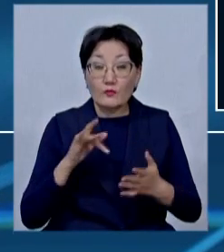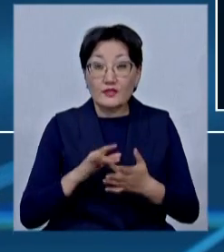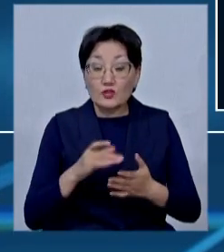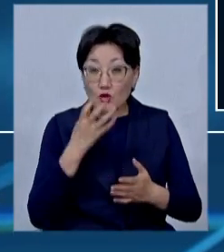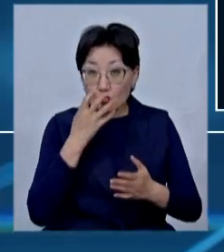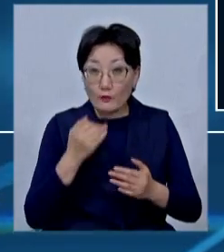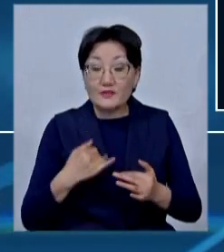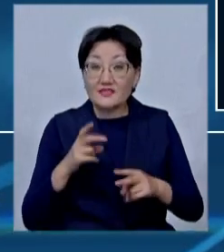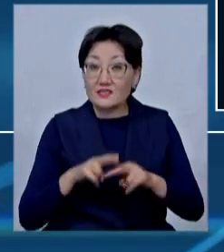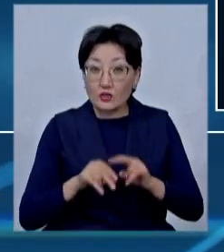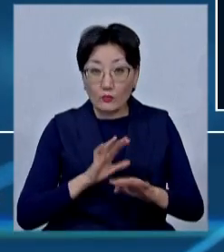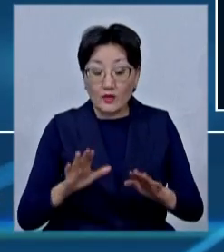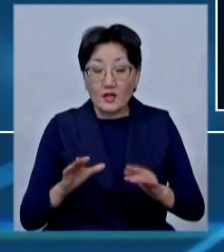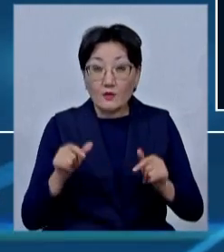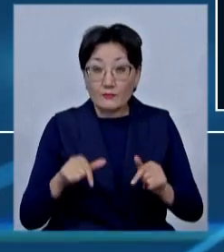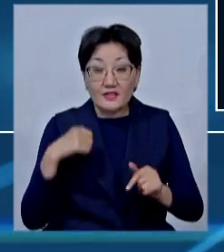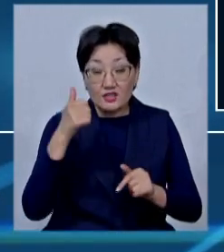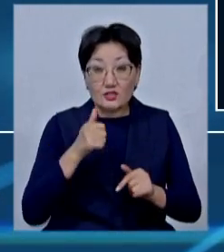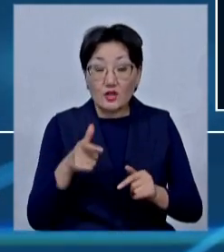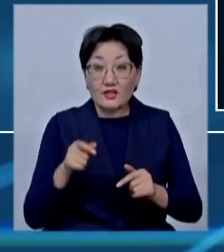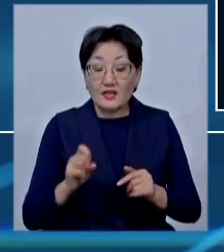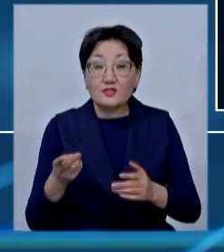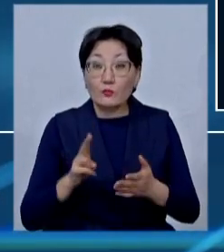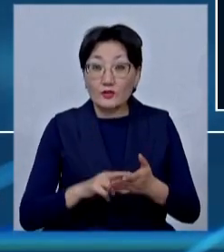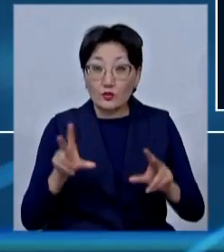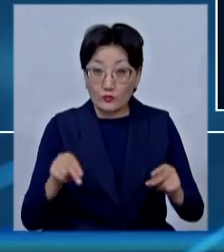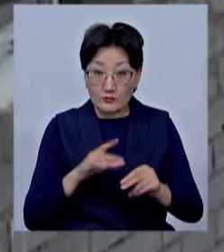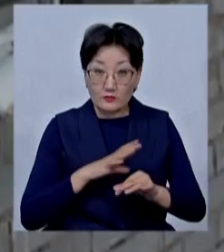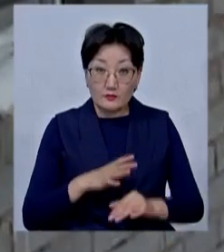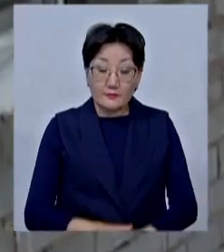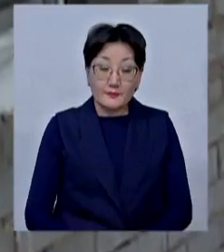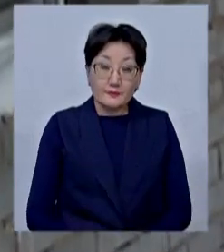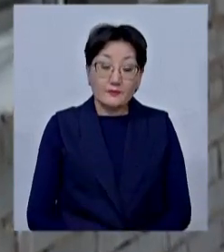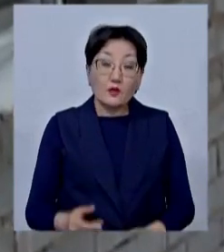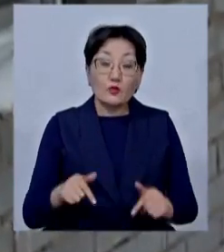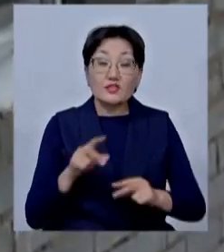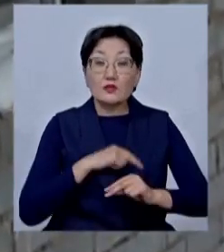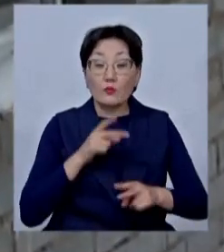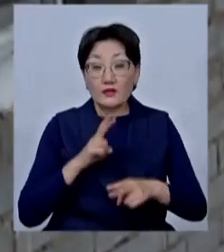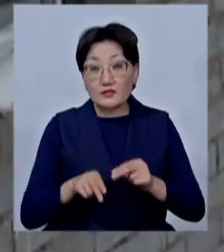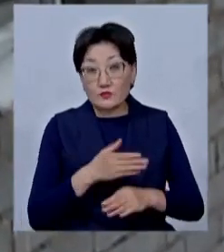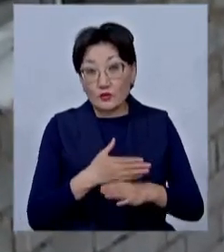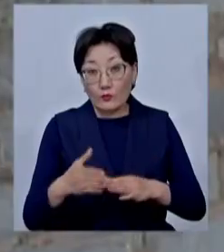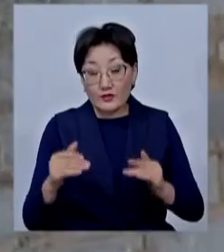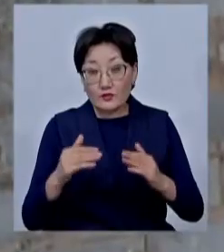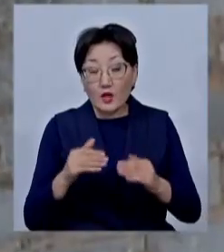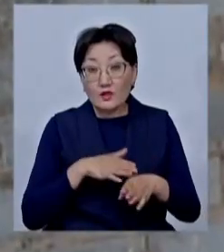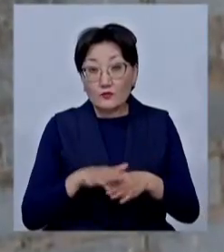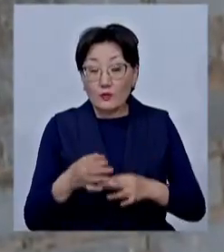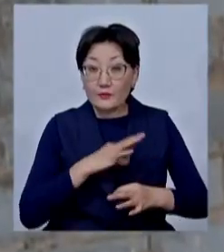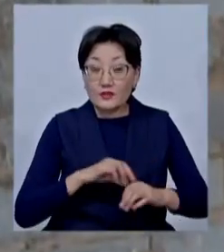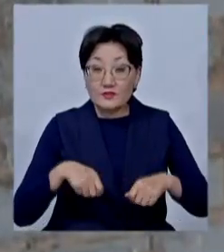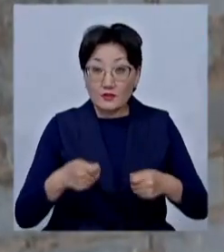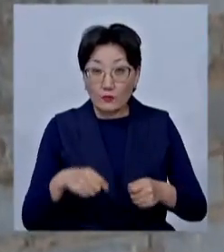бізге жеткен жоқ. Алайда енді биыл бізге газ жеткізуге уәде берді. Осы жұмыстар аяқталған соң ғана нысанды толық